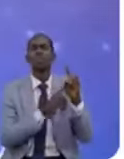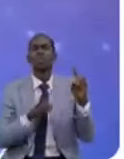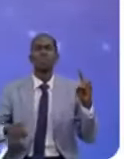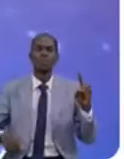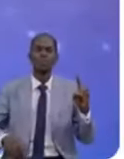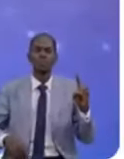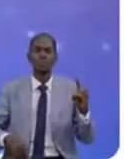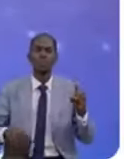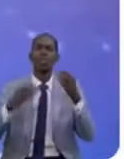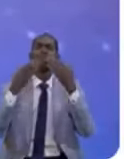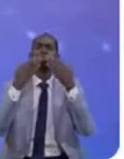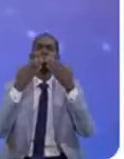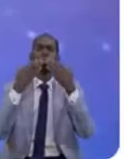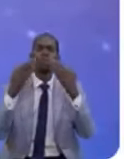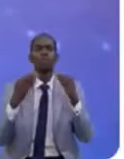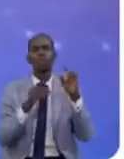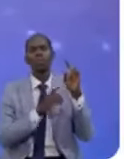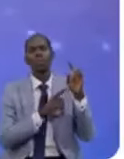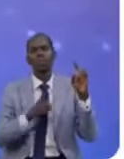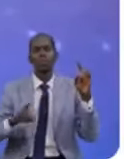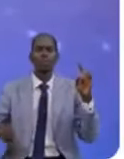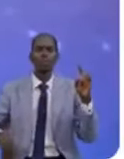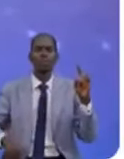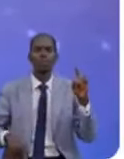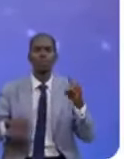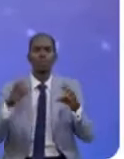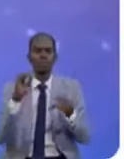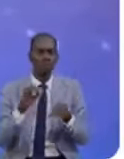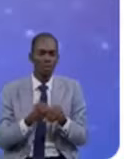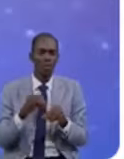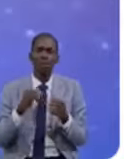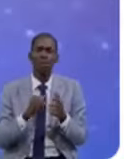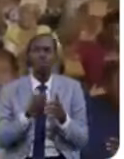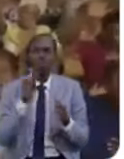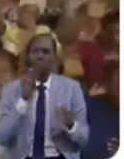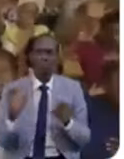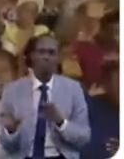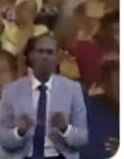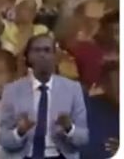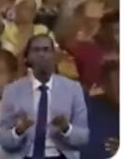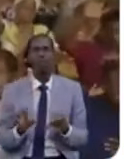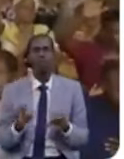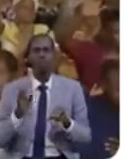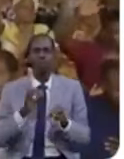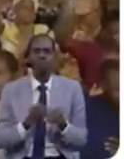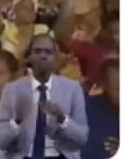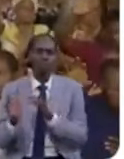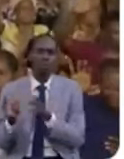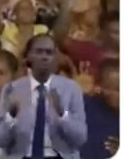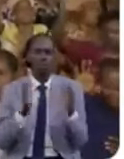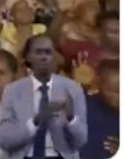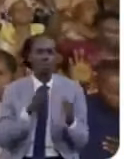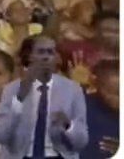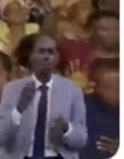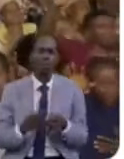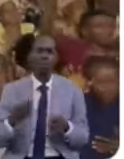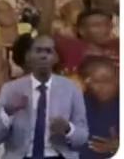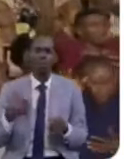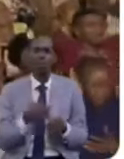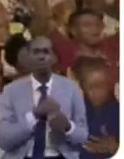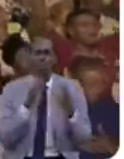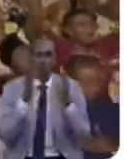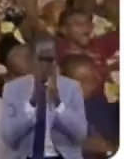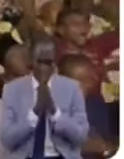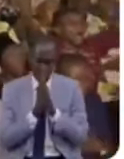merci Seigneur c'est faire au nom de Jésus nous